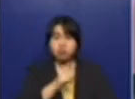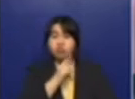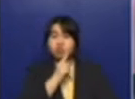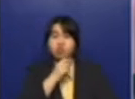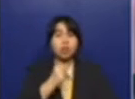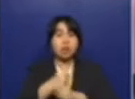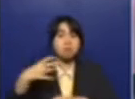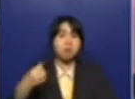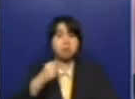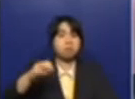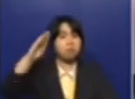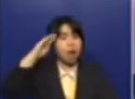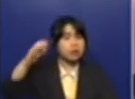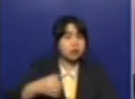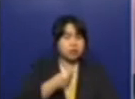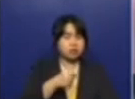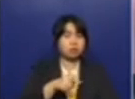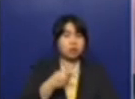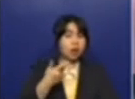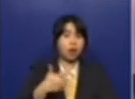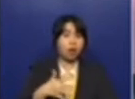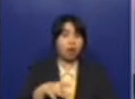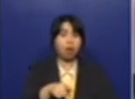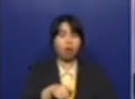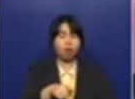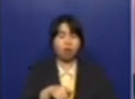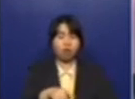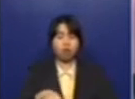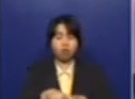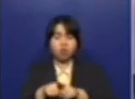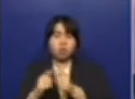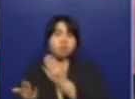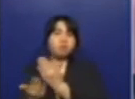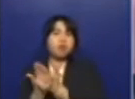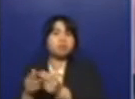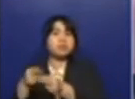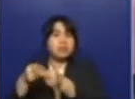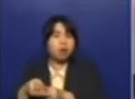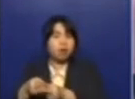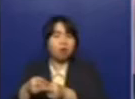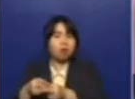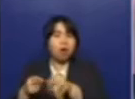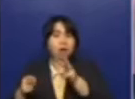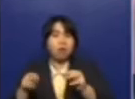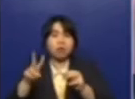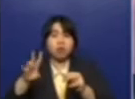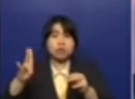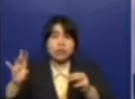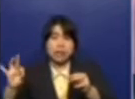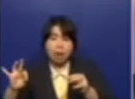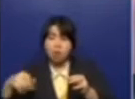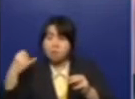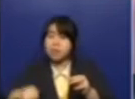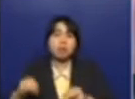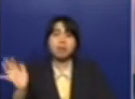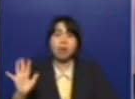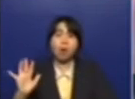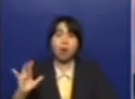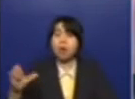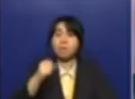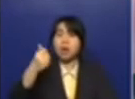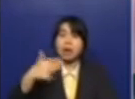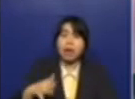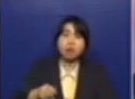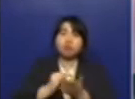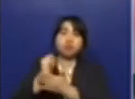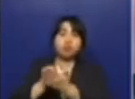รัฐประหารแล้วเนี่ยตามบทเฉพาะการในมาตรา279นี่ไม่ต้องรับผิดแต่อย่างใดสิ่งเหล่านี้เป็น